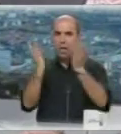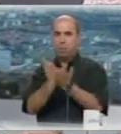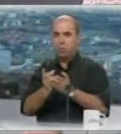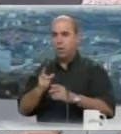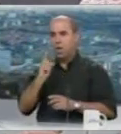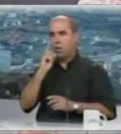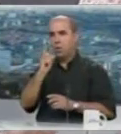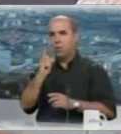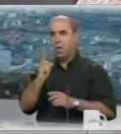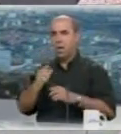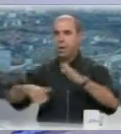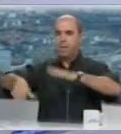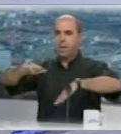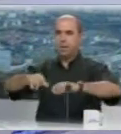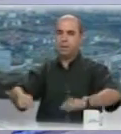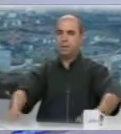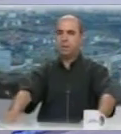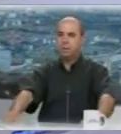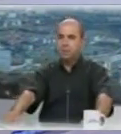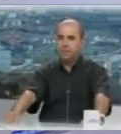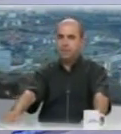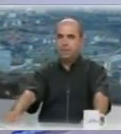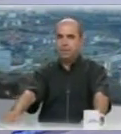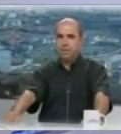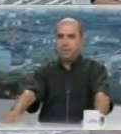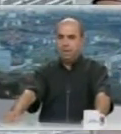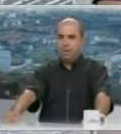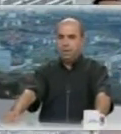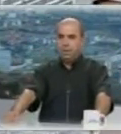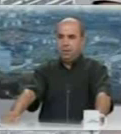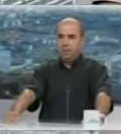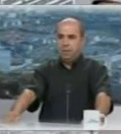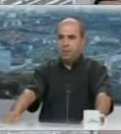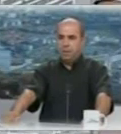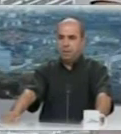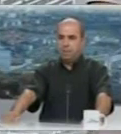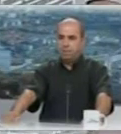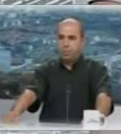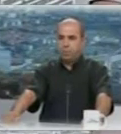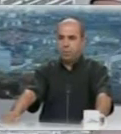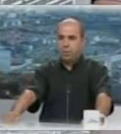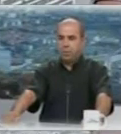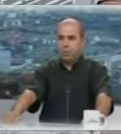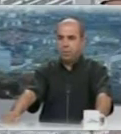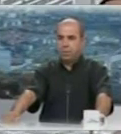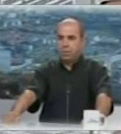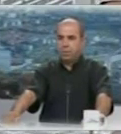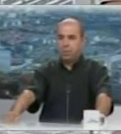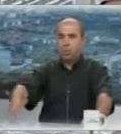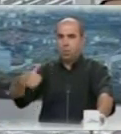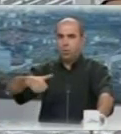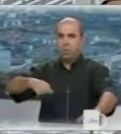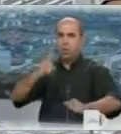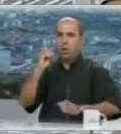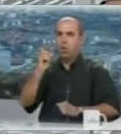يعني دوودة كان دوودة البحرية كما قلنا المطلع على البحر. وكان ممكن يعني دوودة بشكل عام